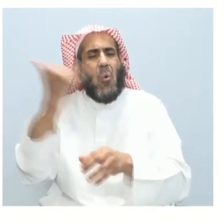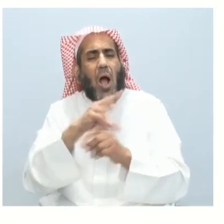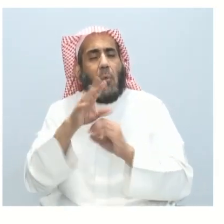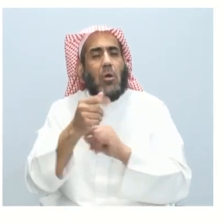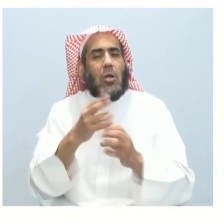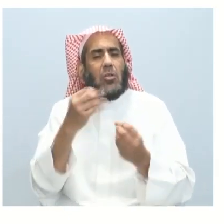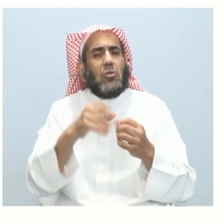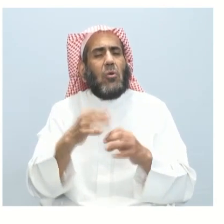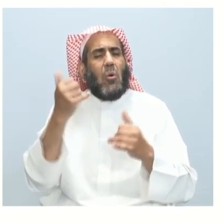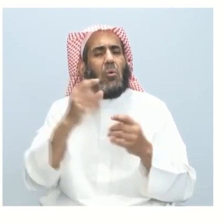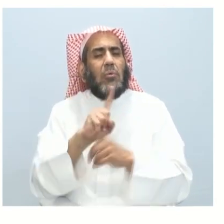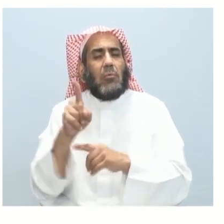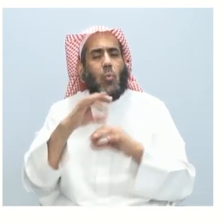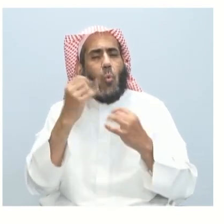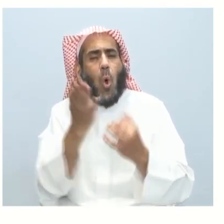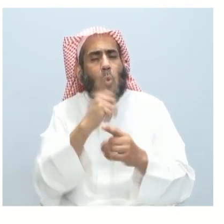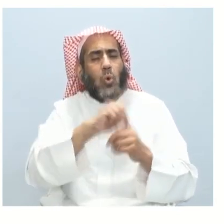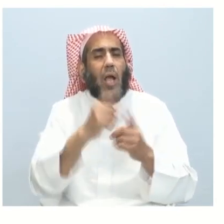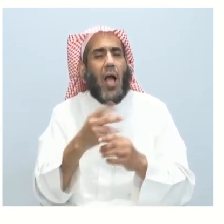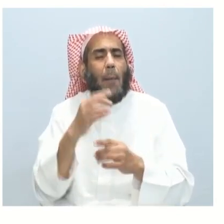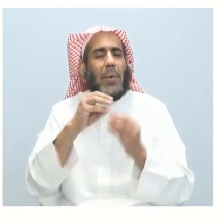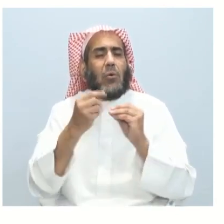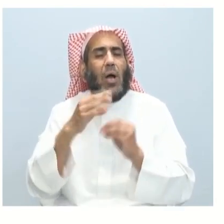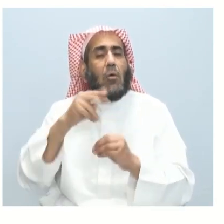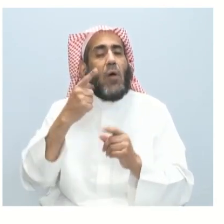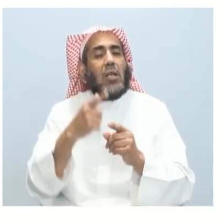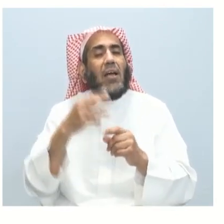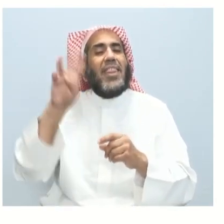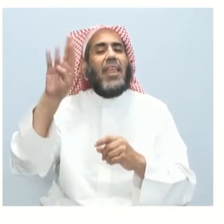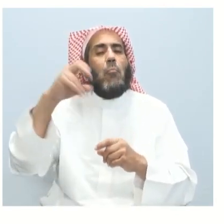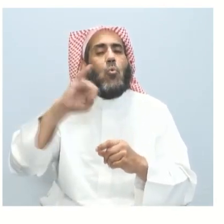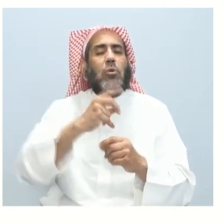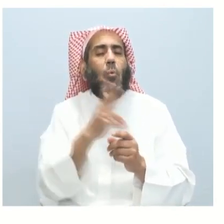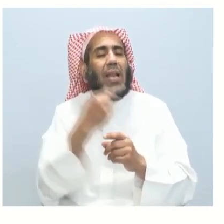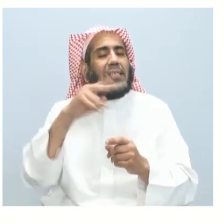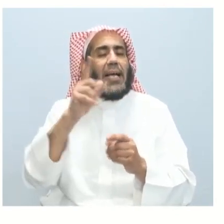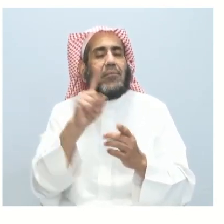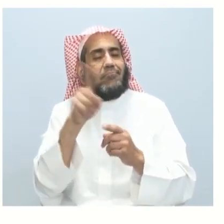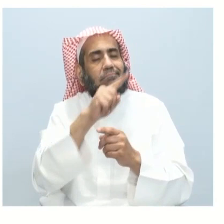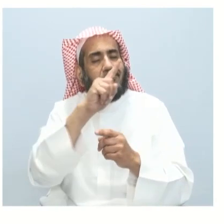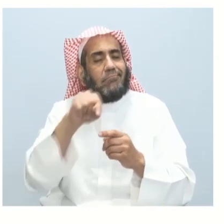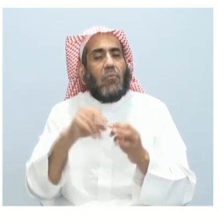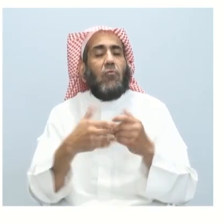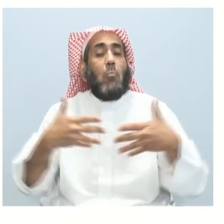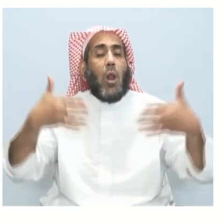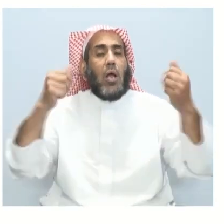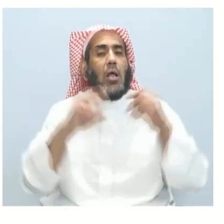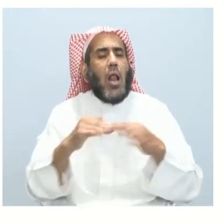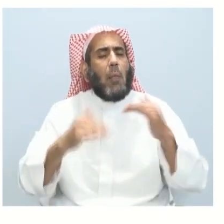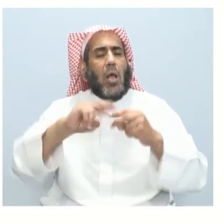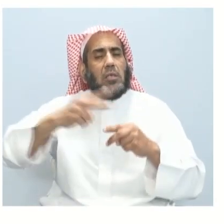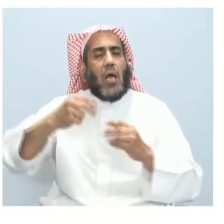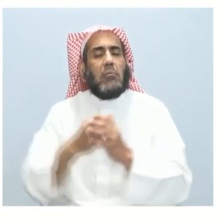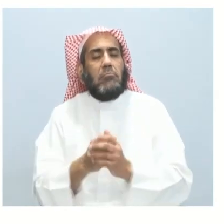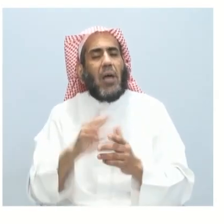فتنتج لكم غلمان اشام كلهم كحمر عاد وهو الاصل في عقل الناقه انه ثمود ذكرها في المعلق ايضا مقياس